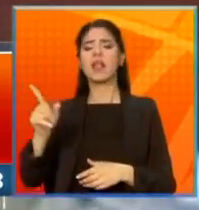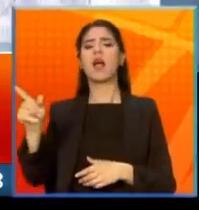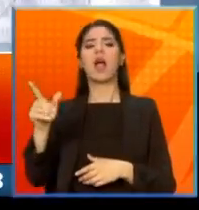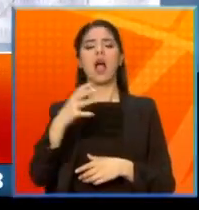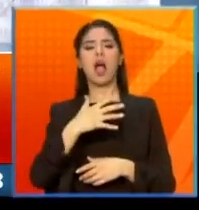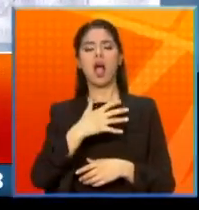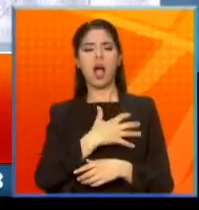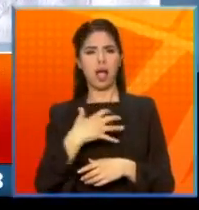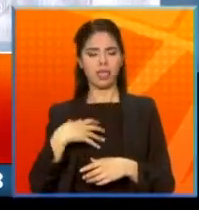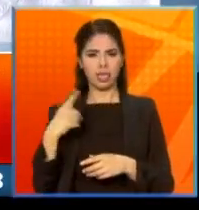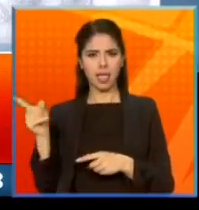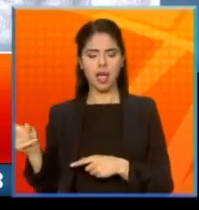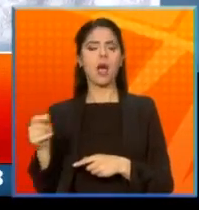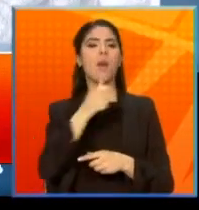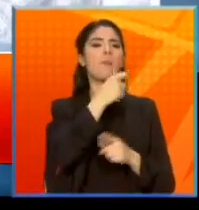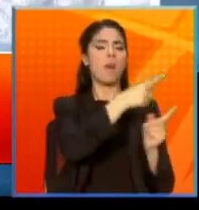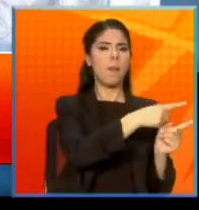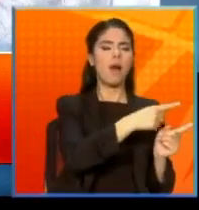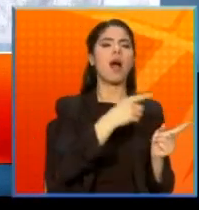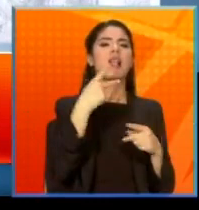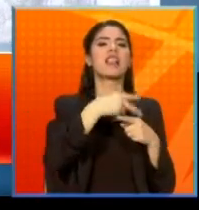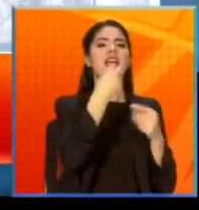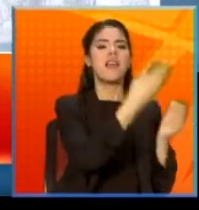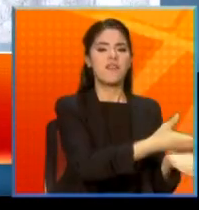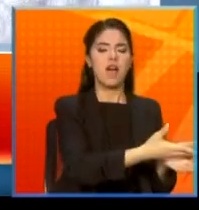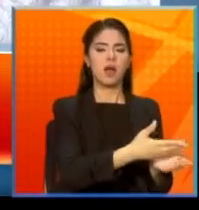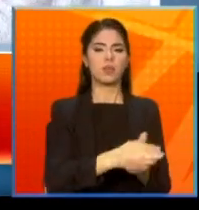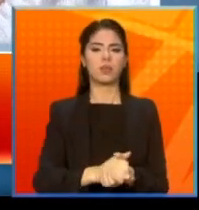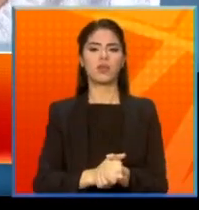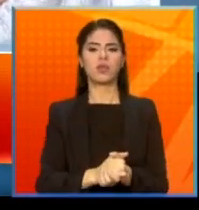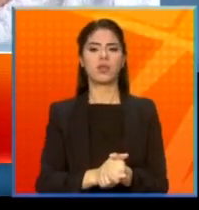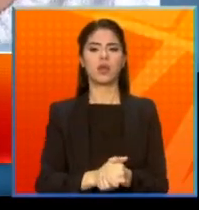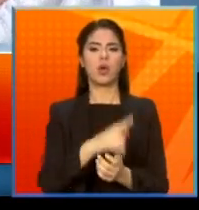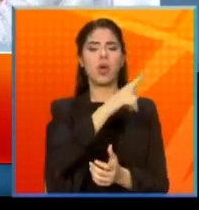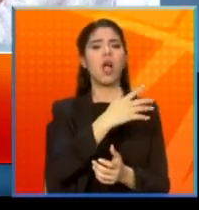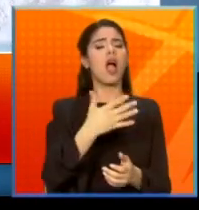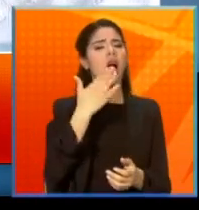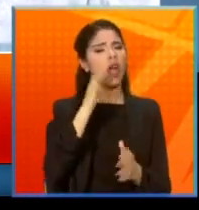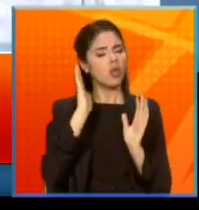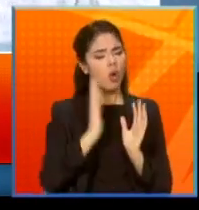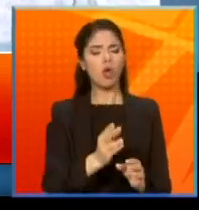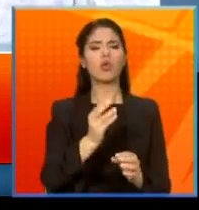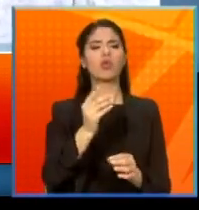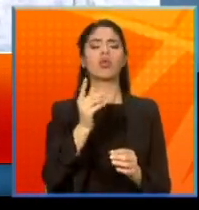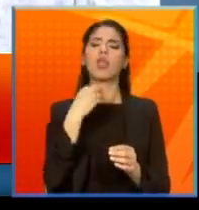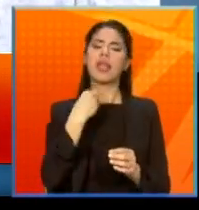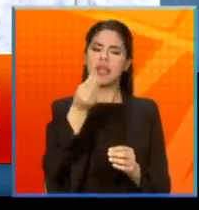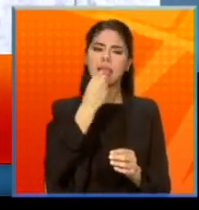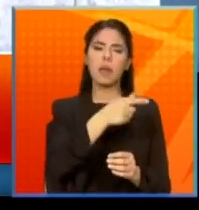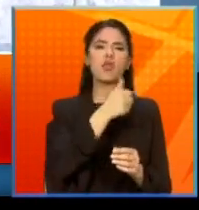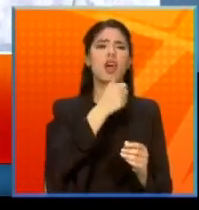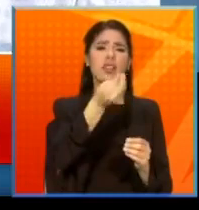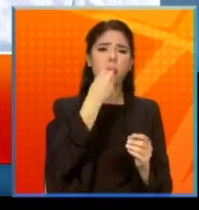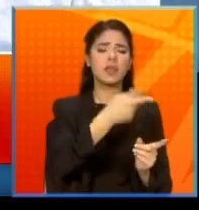itiraf etmişti. Çocuklar var diye yapmaz diye yemiş yani. Acılığını bile bile yapmaz diye yemiş. Yani normalde